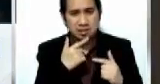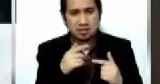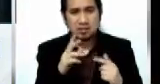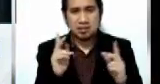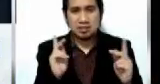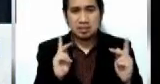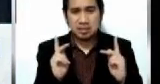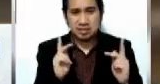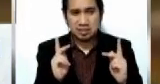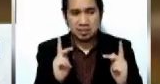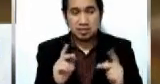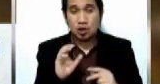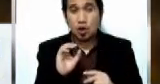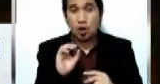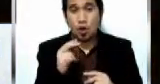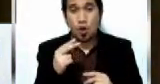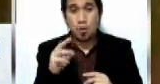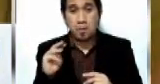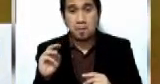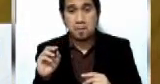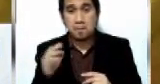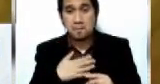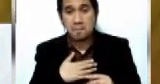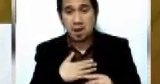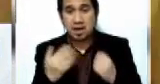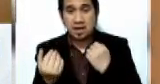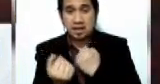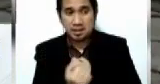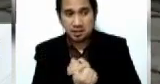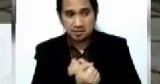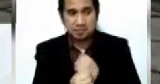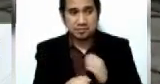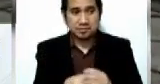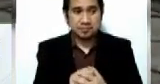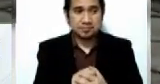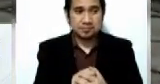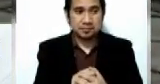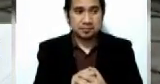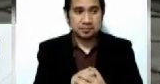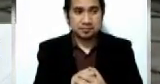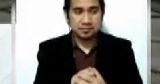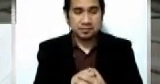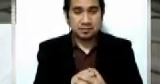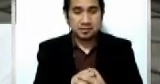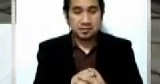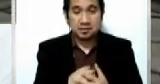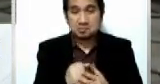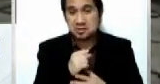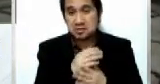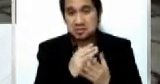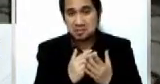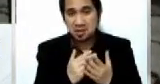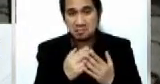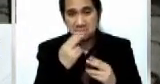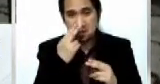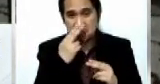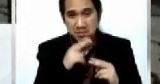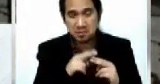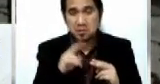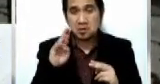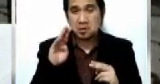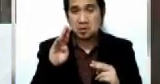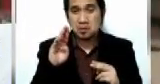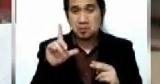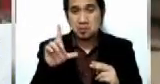na pinagbibidahan ni na Lovey Poe at Benjamin Alves. Sa bloopers sa ilang eksena ng serye, laugh trip